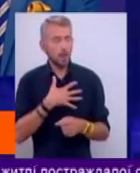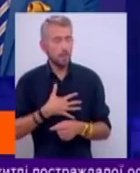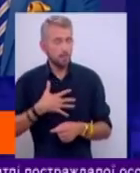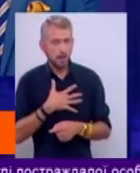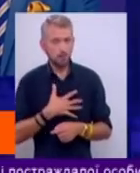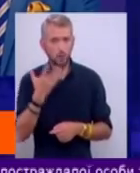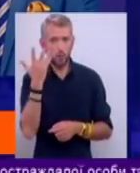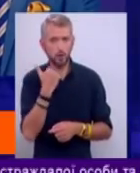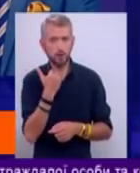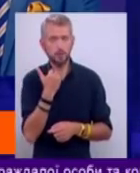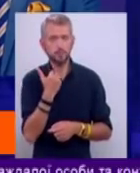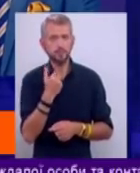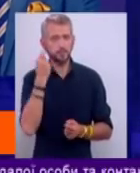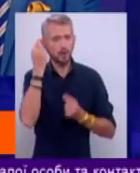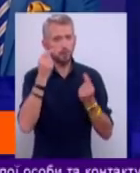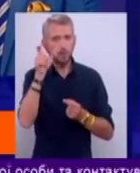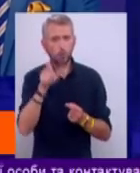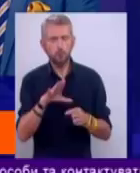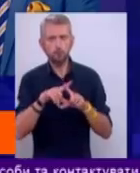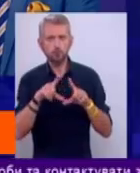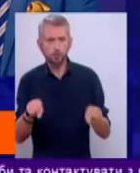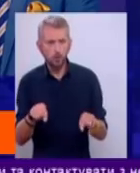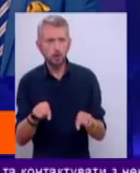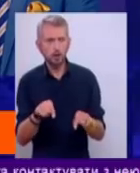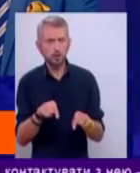коли психолог в школі піде там